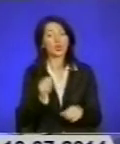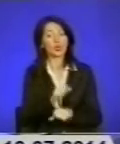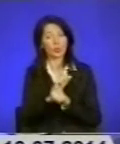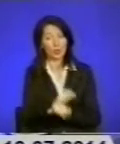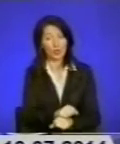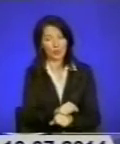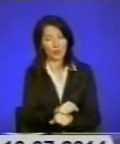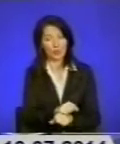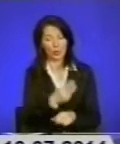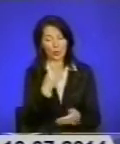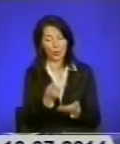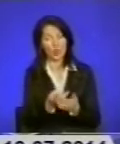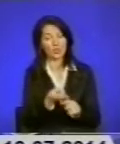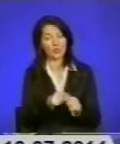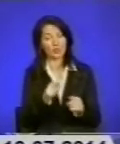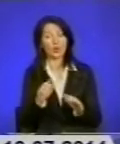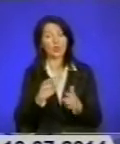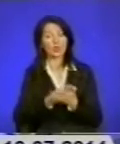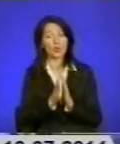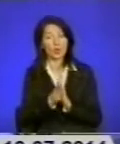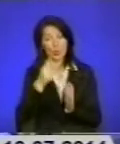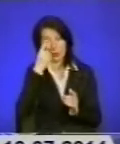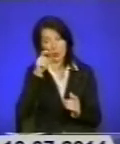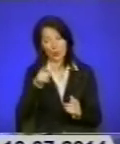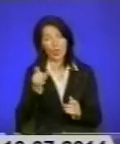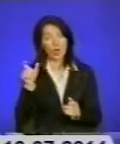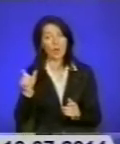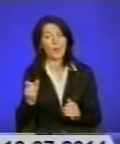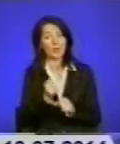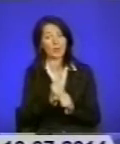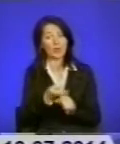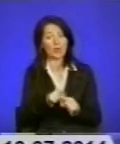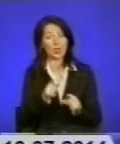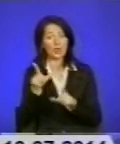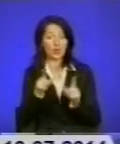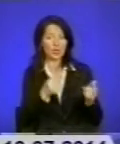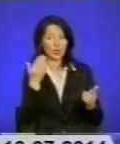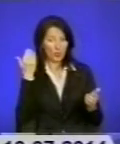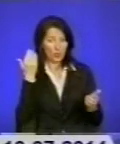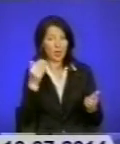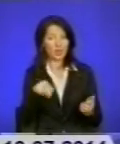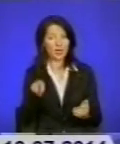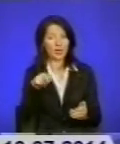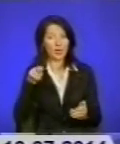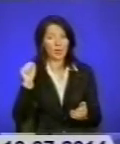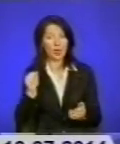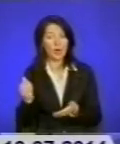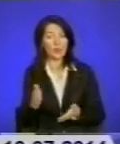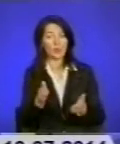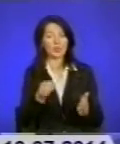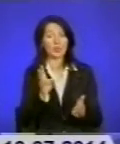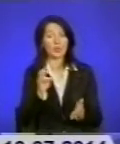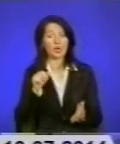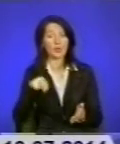повідомив тих працівників, які виїжджали на попереднє ДТП по трасі на Підволочиськ.